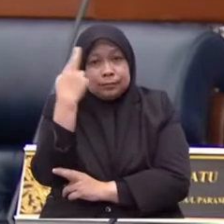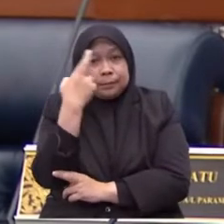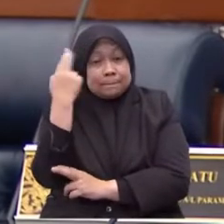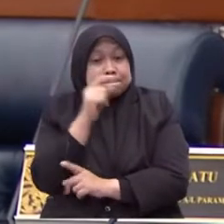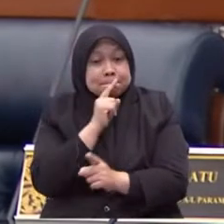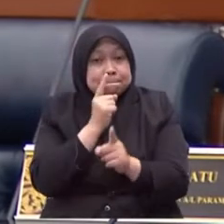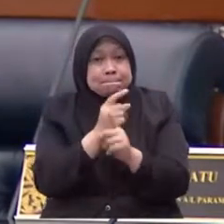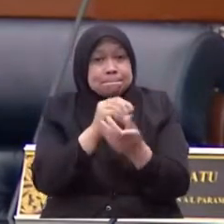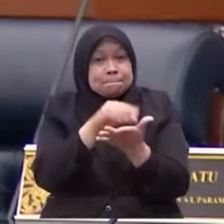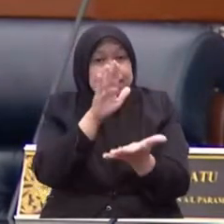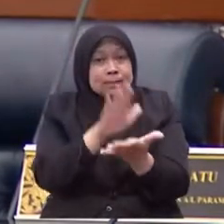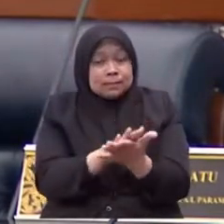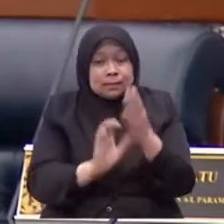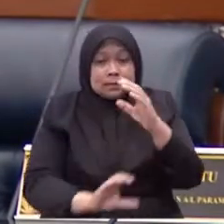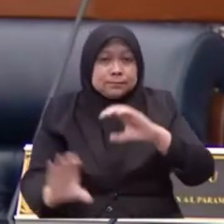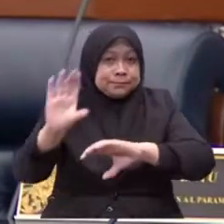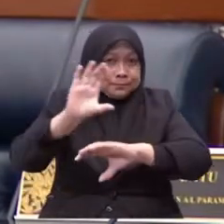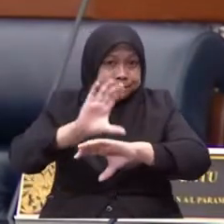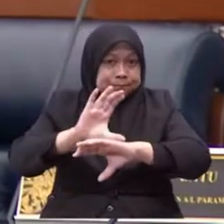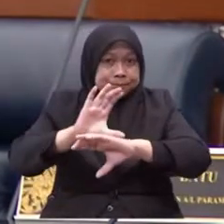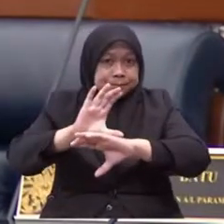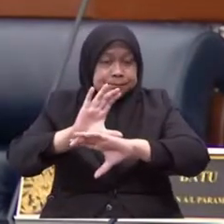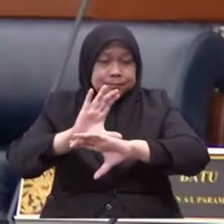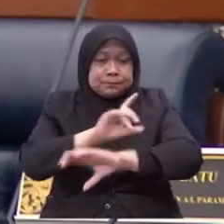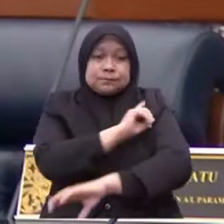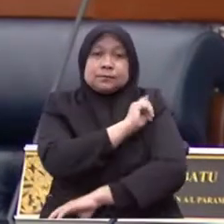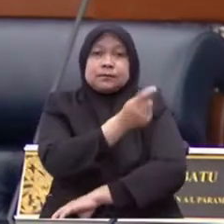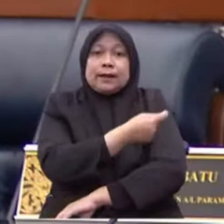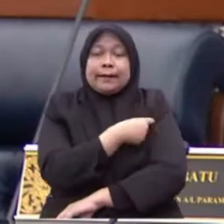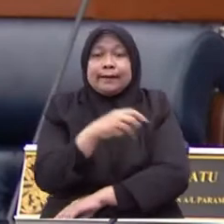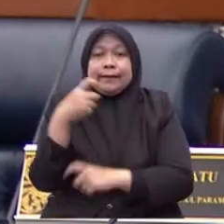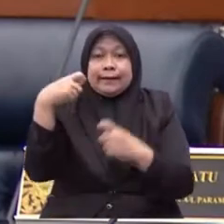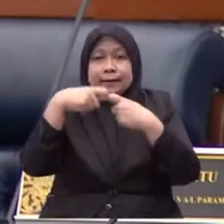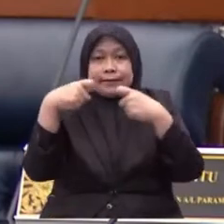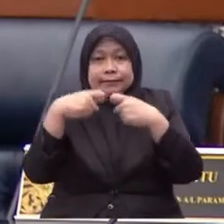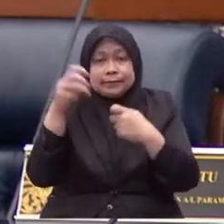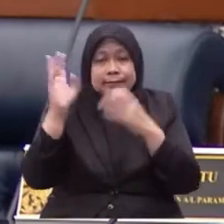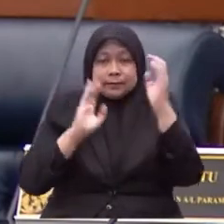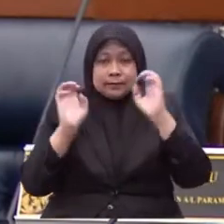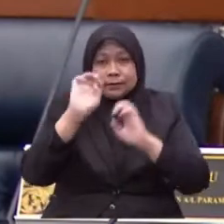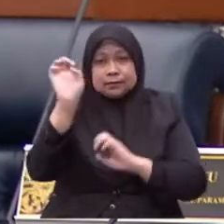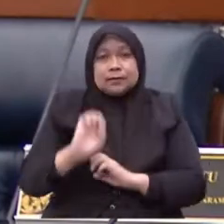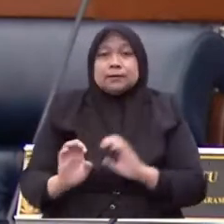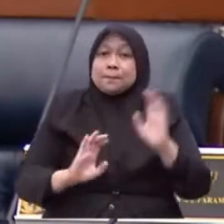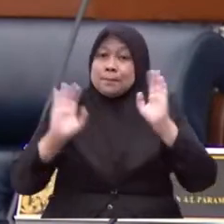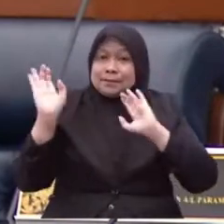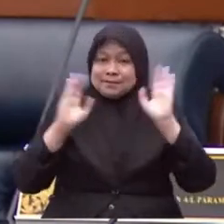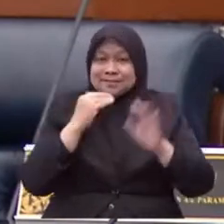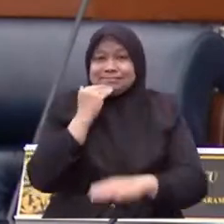merasionalisasikan subsidi tenaga elektrik di Indonesia